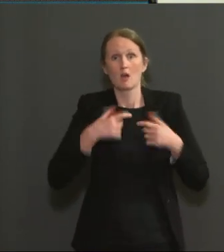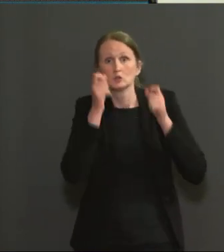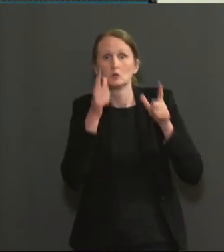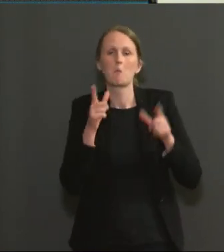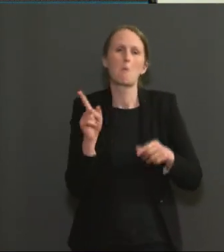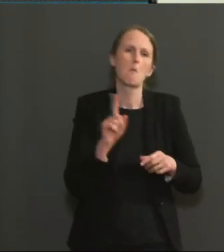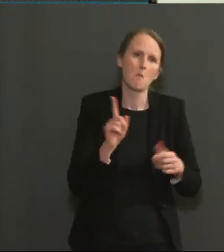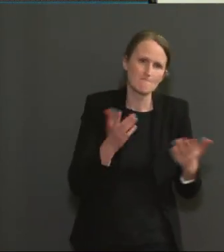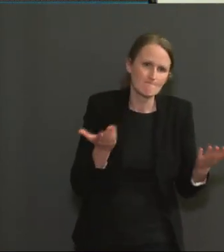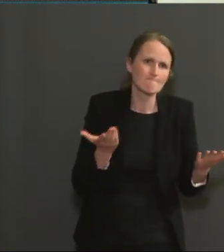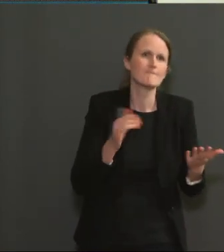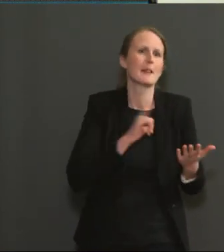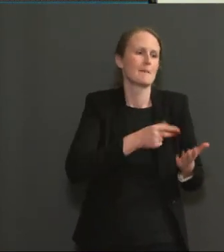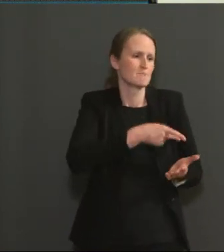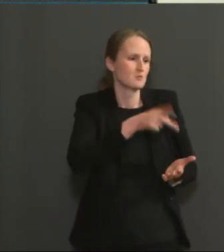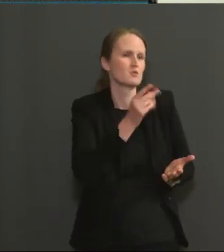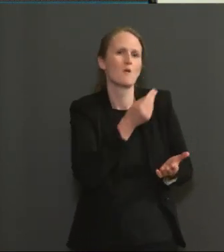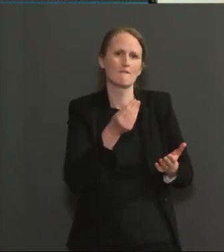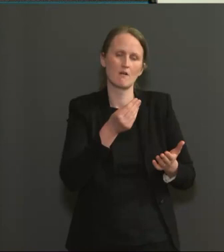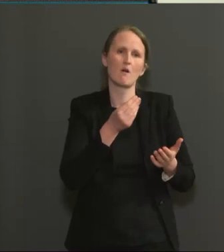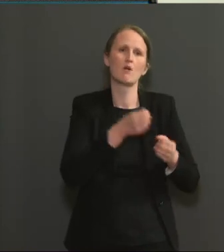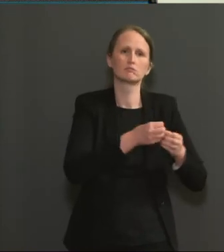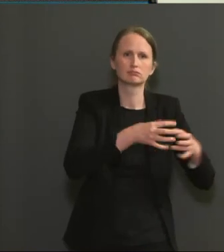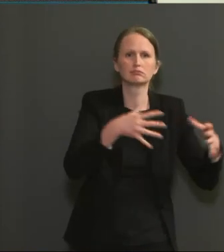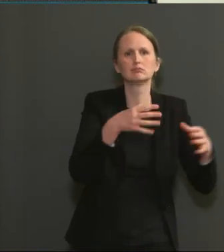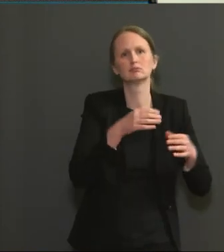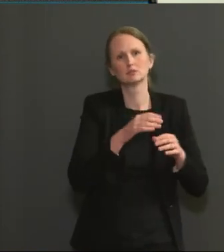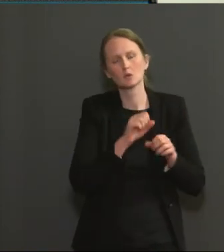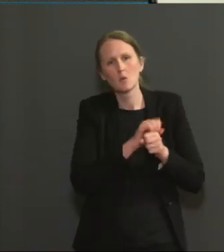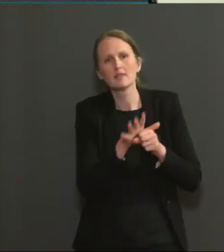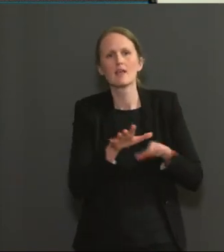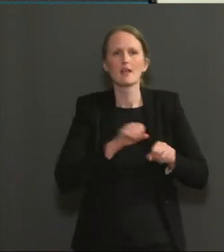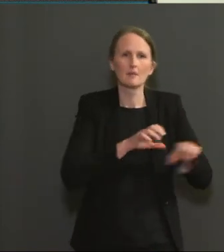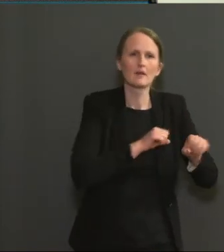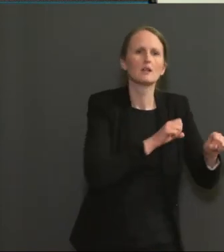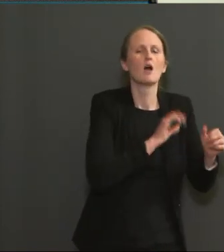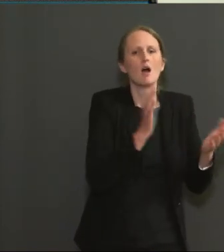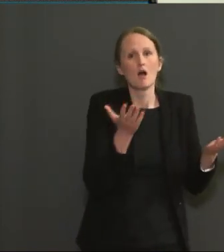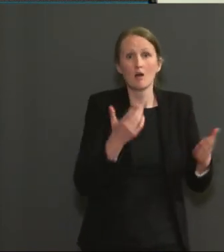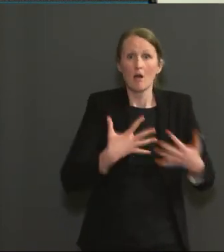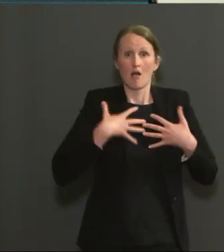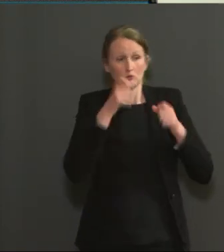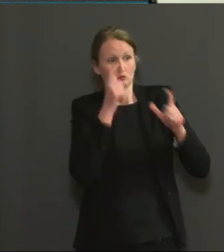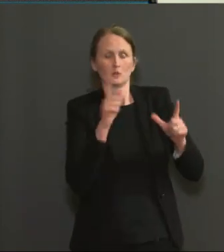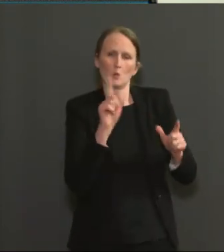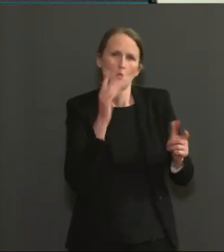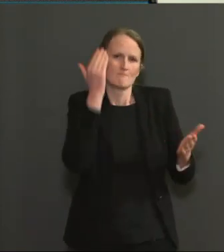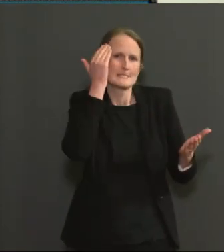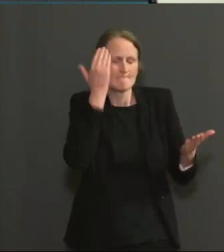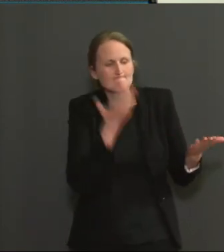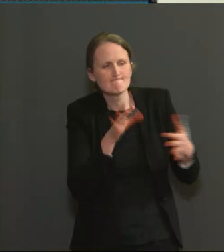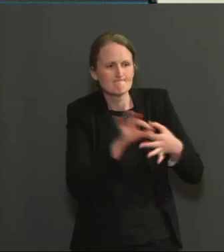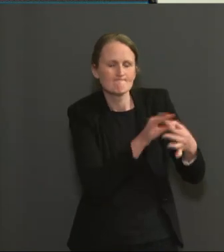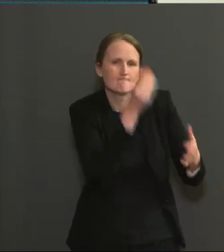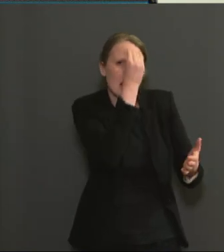est pu augmenté après la reprise scolaire ceci nous montre que deux choses ceci nous montre d'une part qu'il